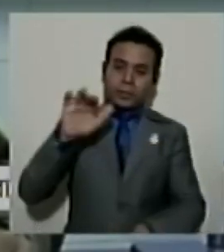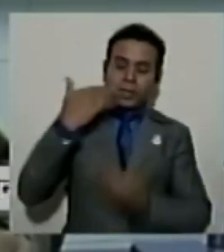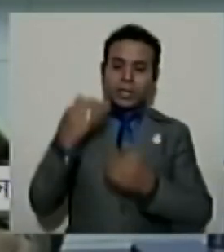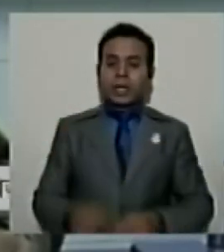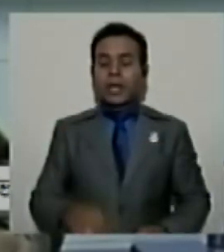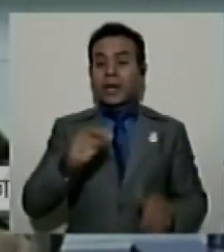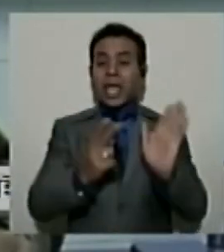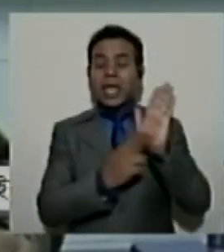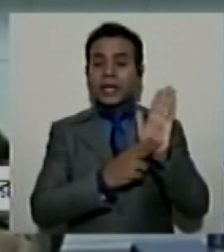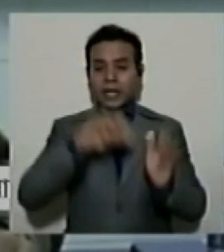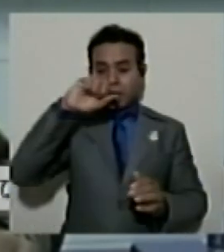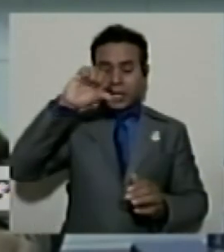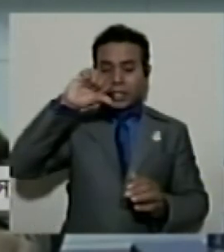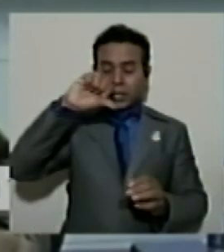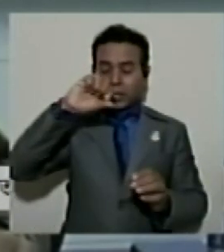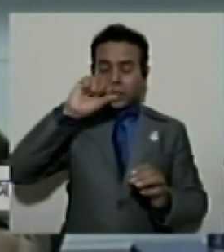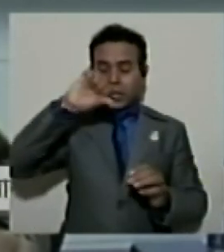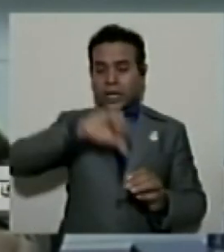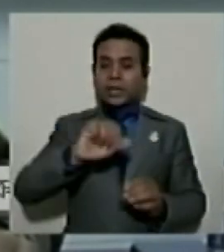ন্যূনতম